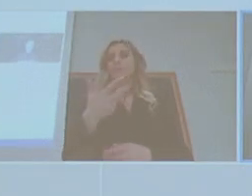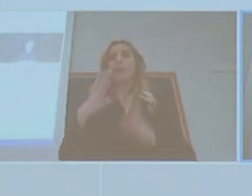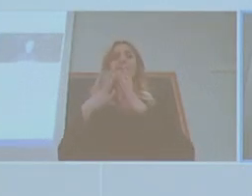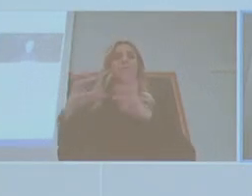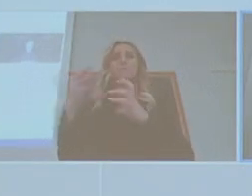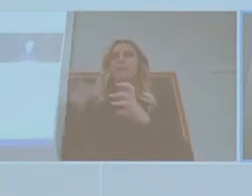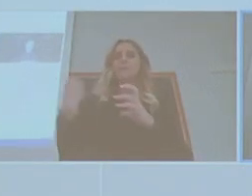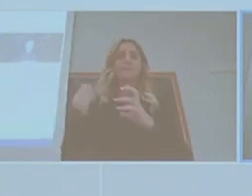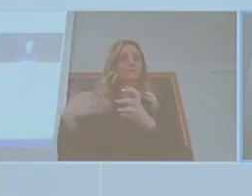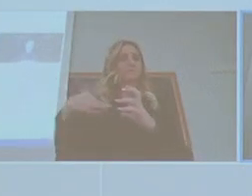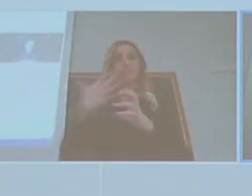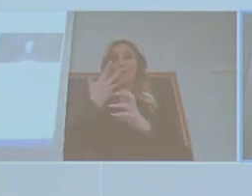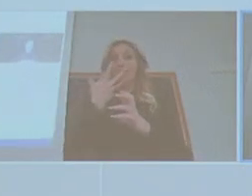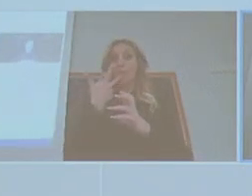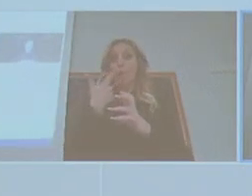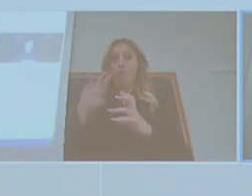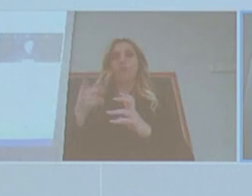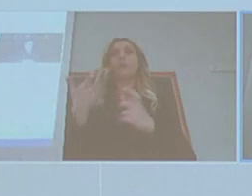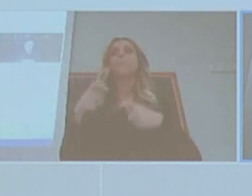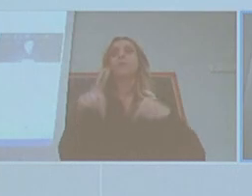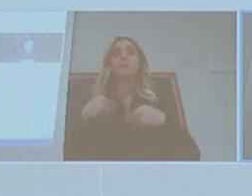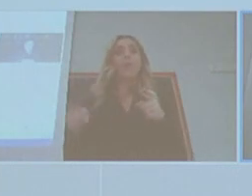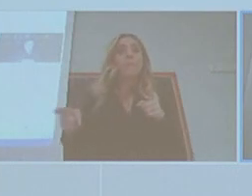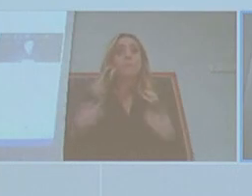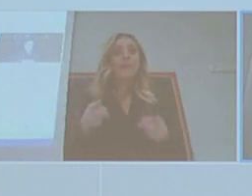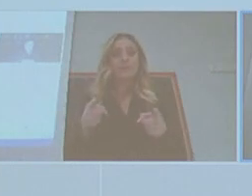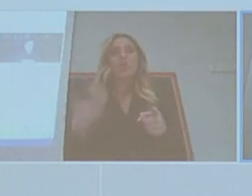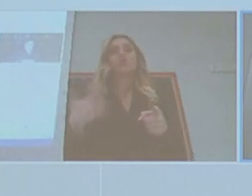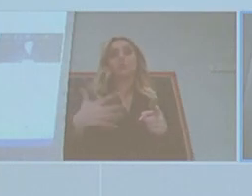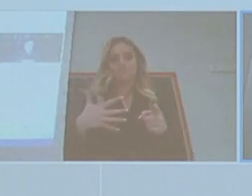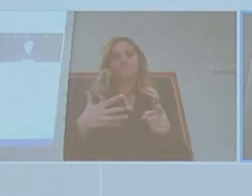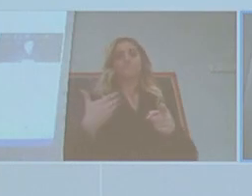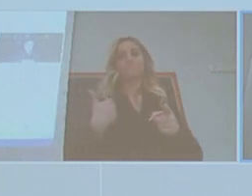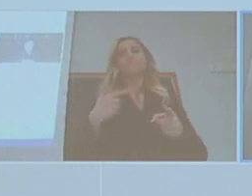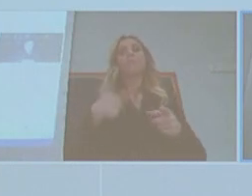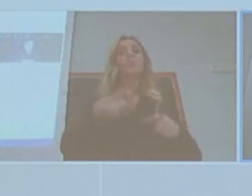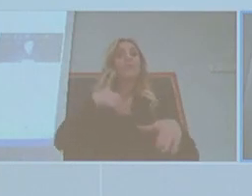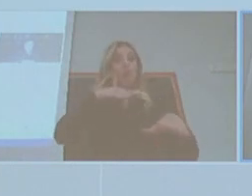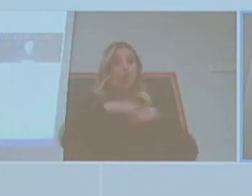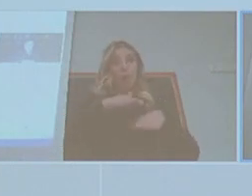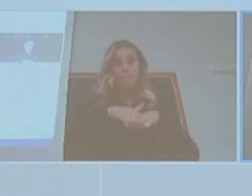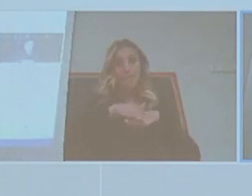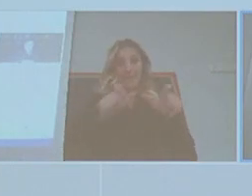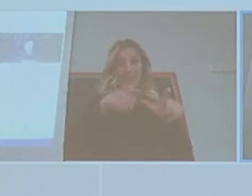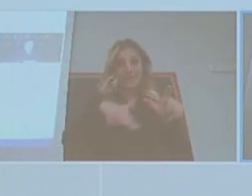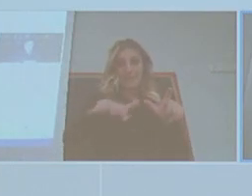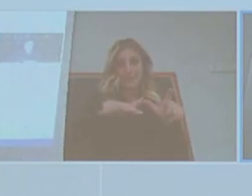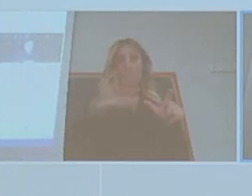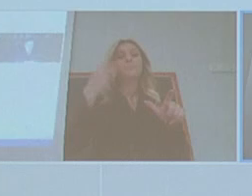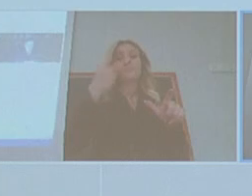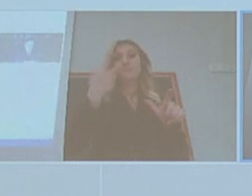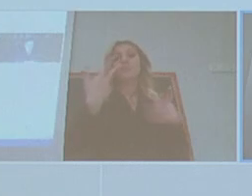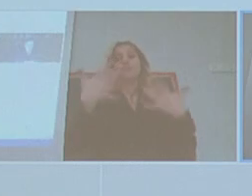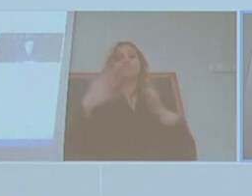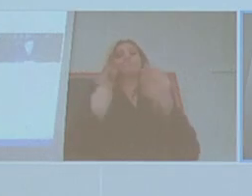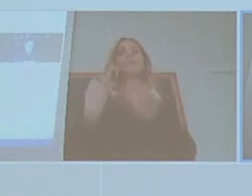imprese perché viviamo un periodo di profondo divario tra le competenze che sono effettivamente